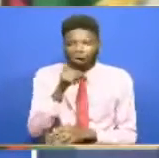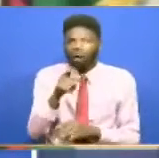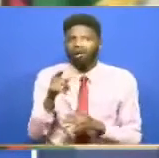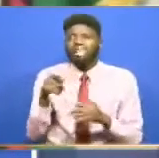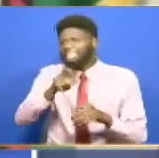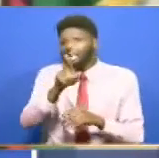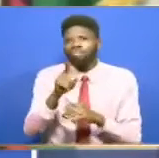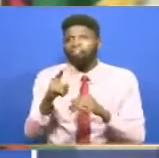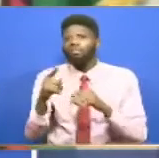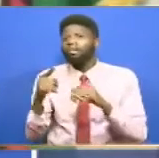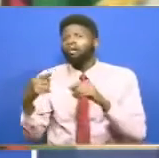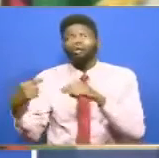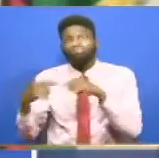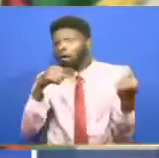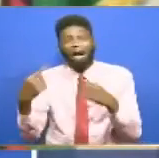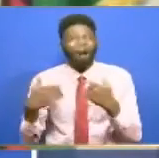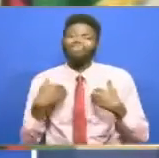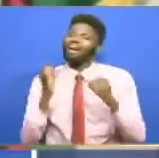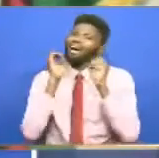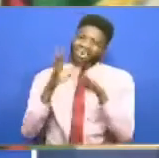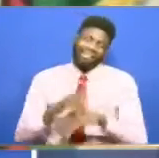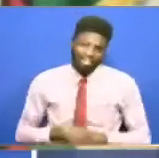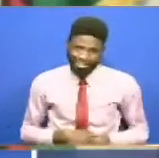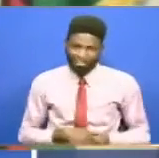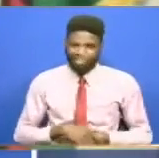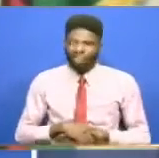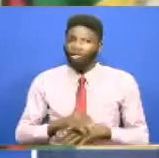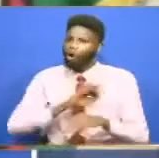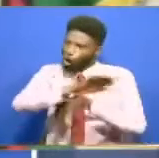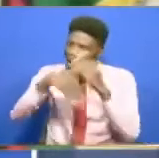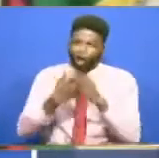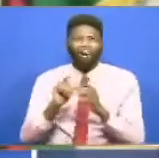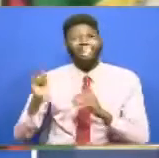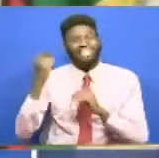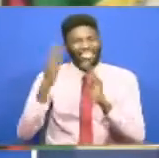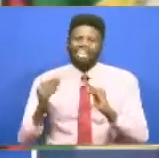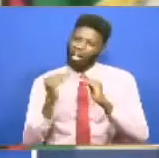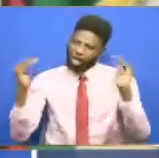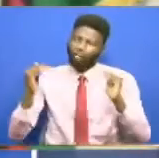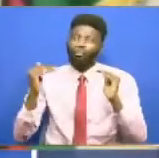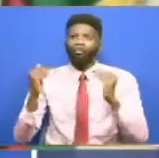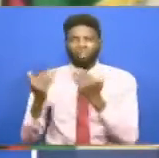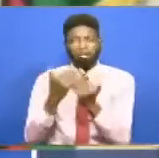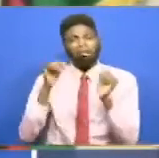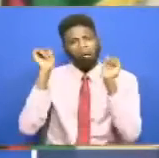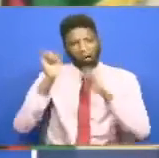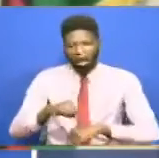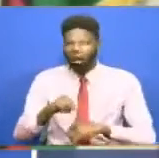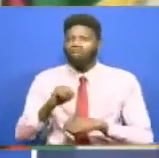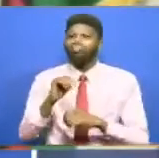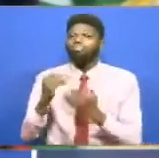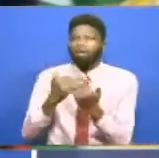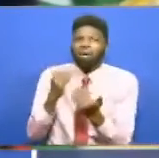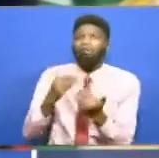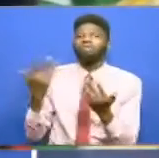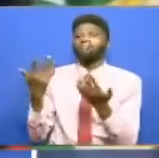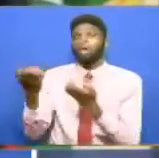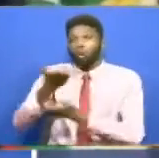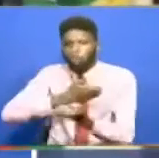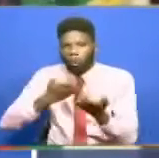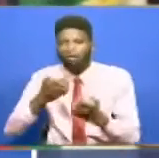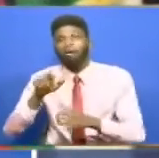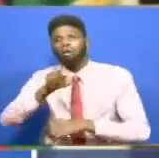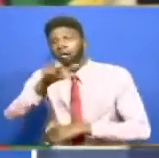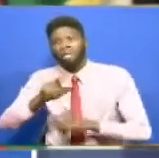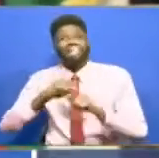not hold grudges, a leader who will move with all Kenyans despite their tribal, regional, economic and social status. Ameahidi